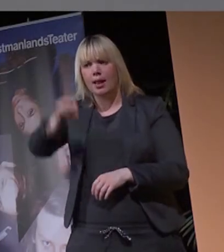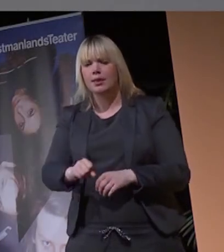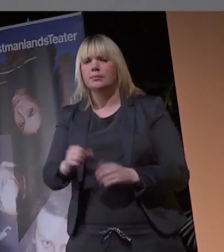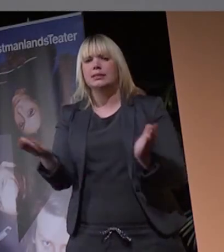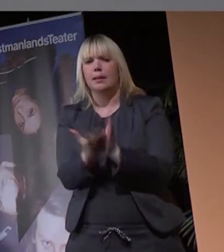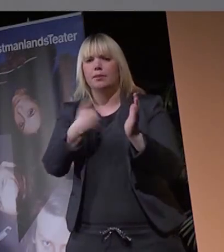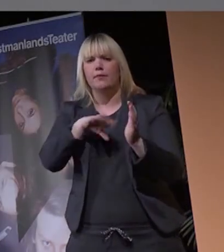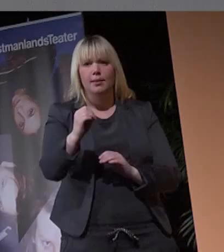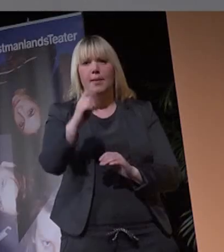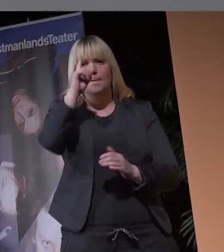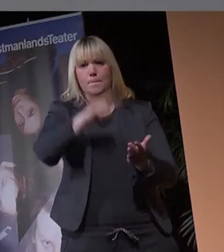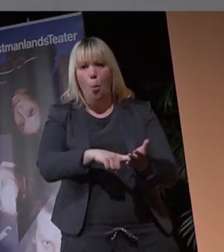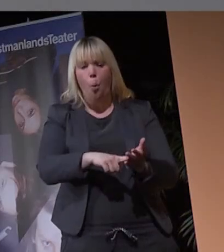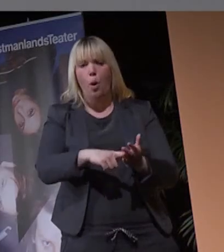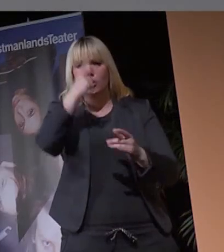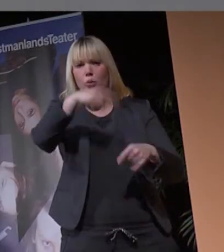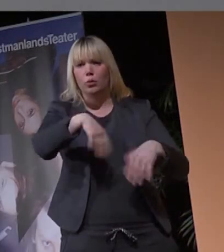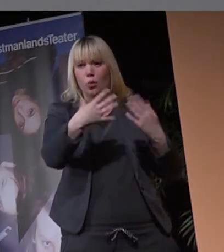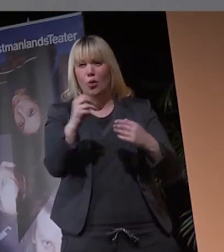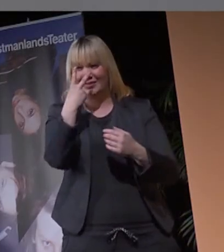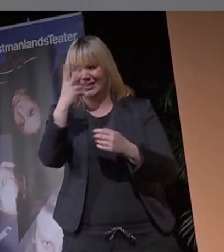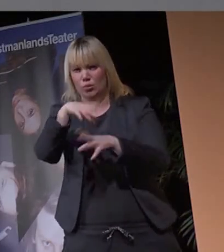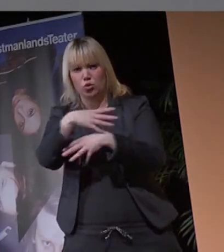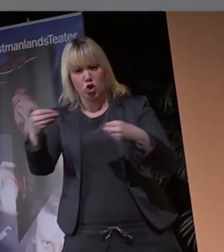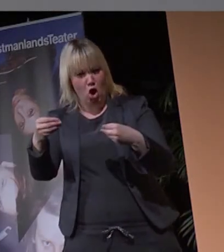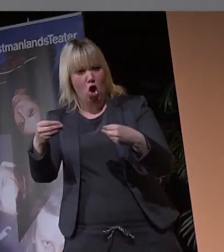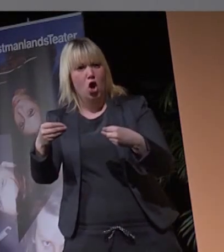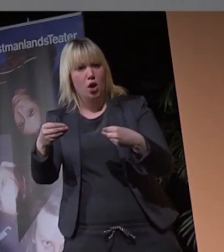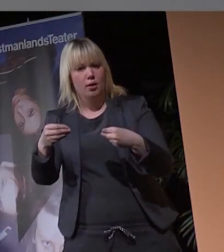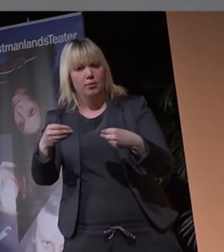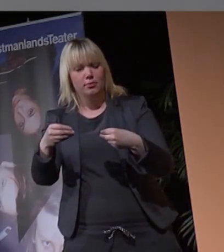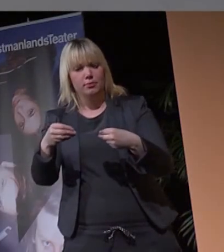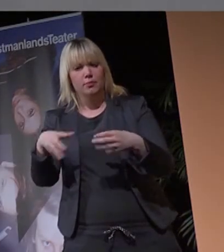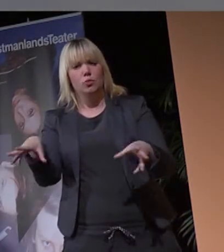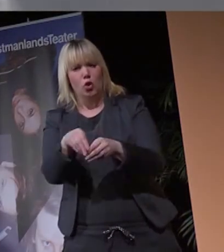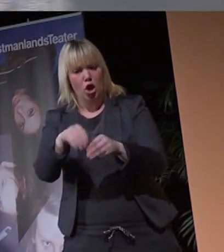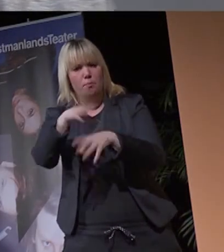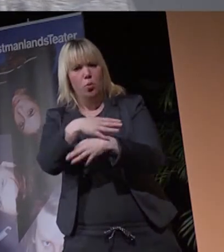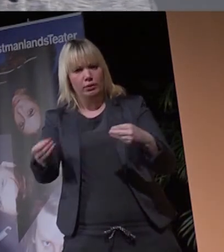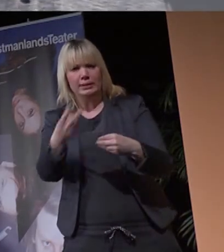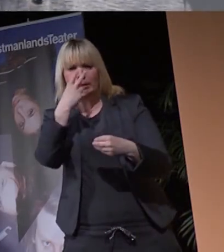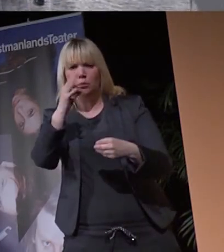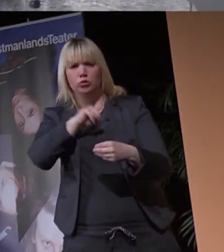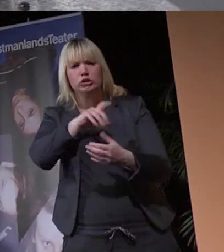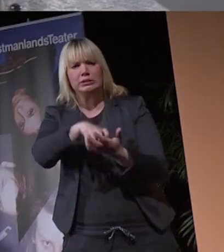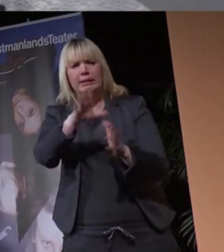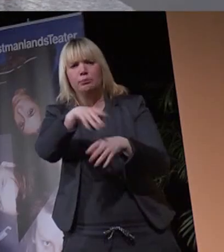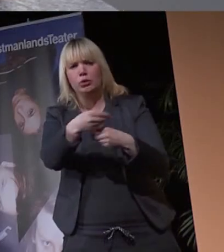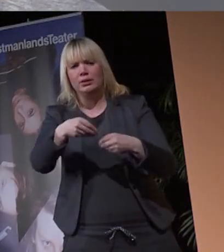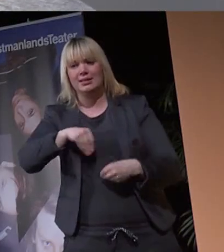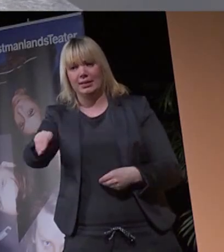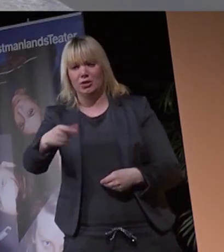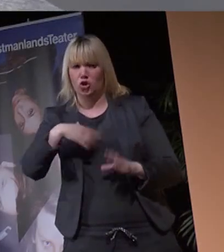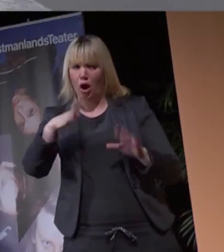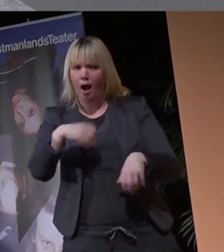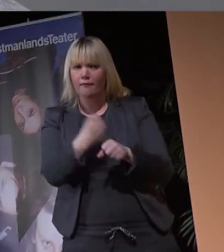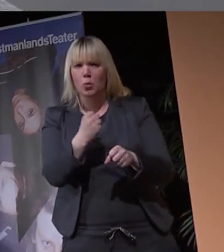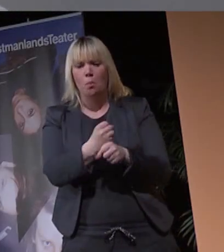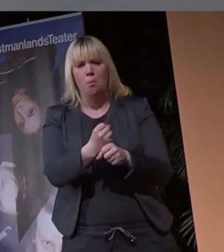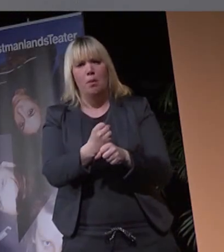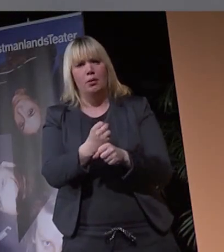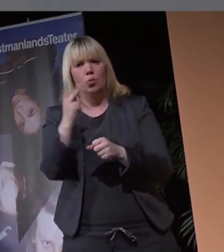spets. Men jag har aldrig förstått att det är antingen eller. Det blir det när man kommer med en viss ekonomi, för då kan man säga att